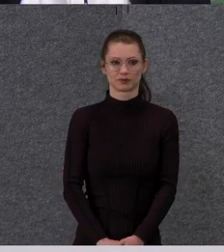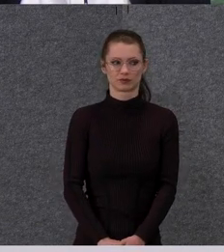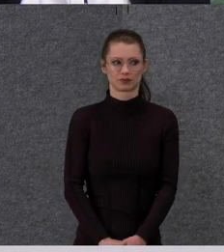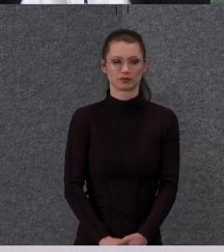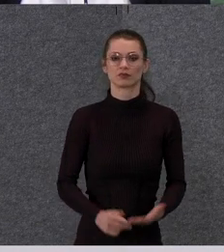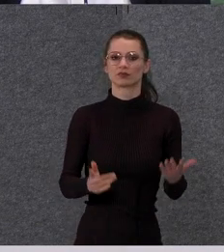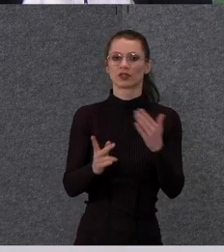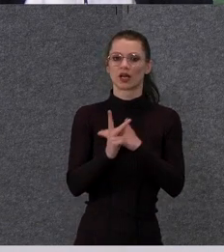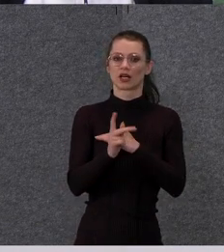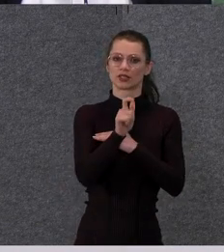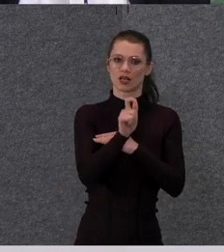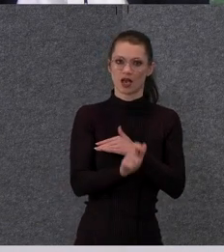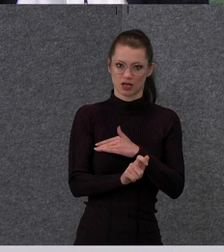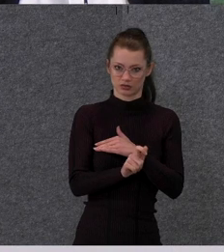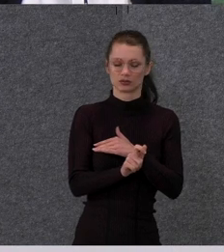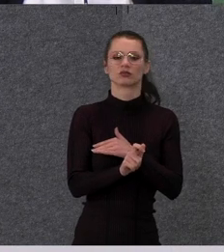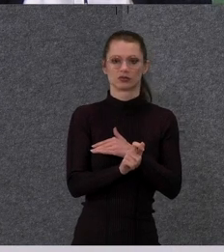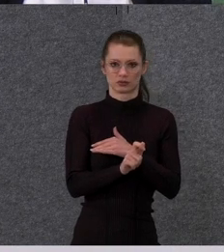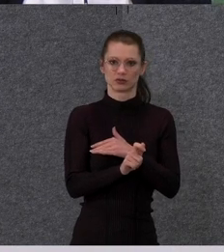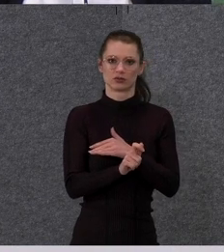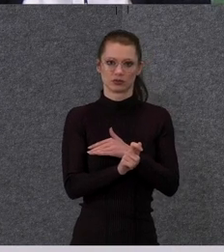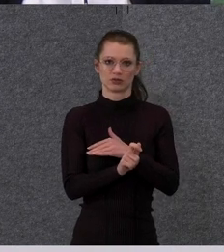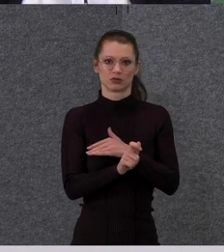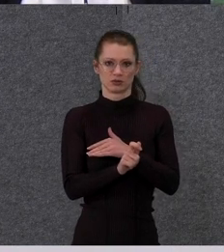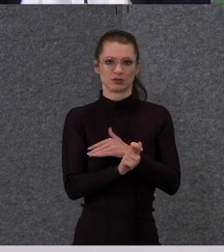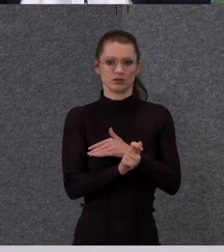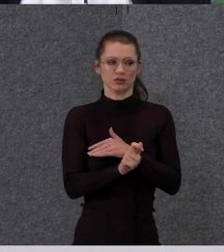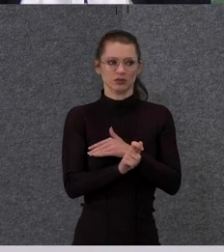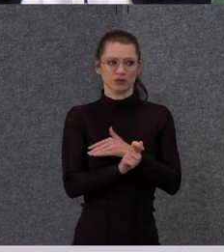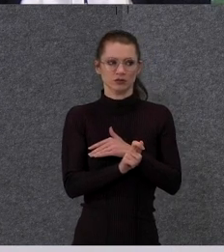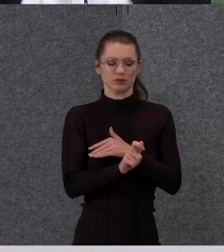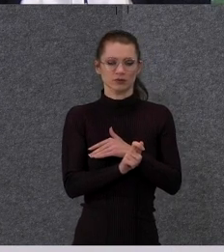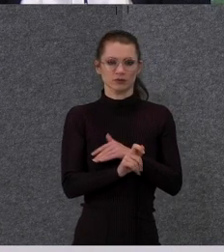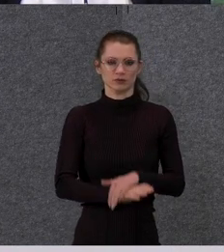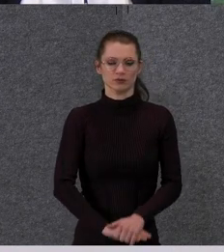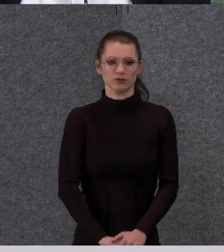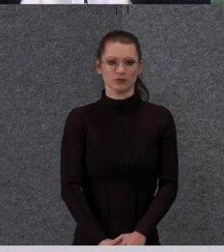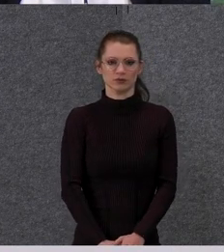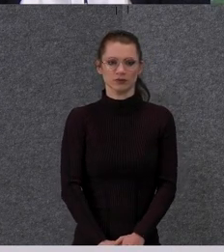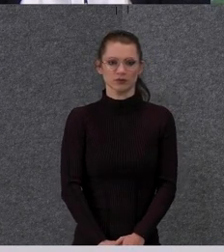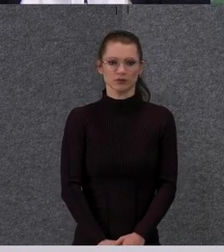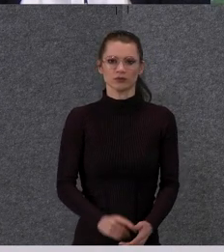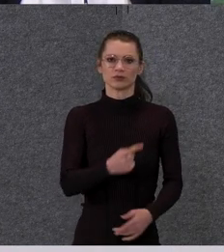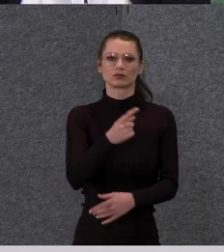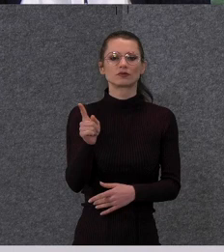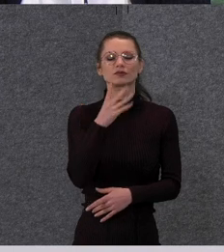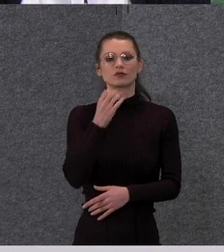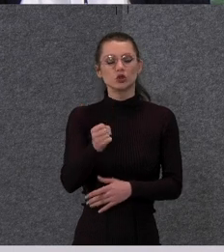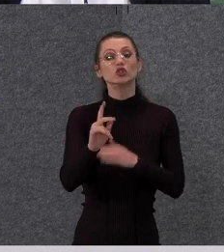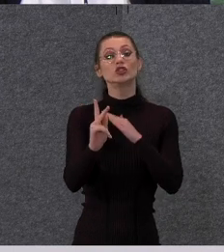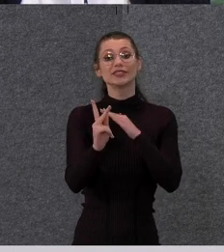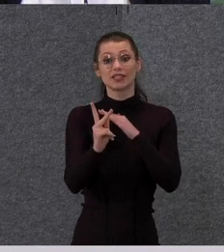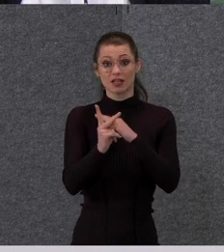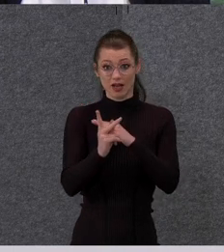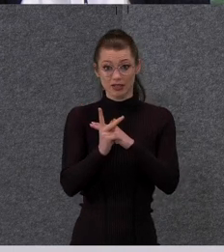bereits Kandidaturen vor von Kandidatinnen. Und wenn ihr kandidieren möchtet, so meldet